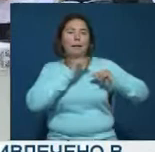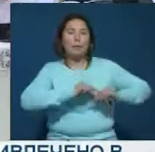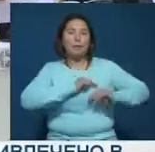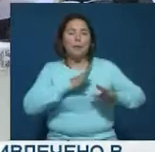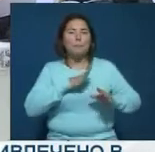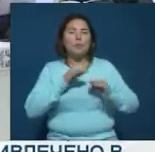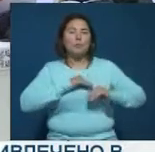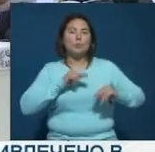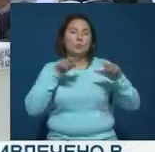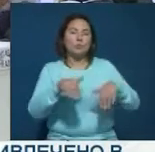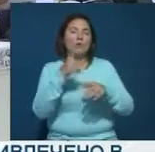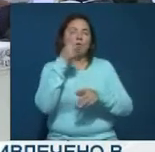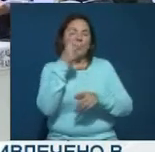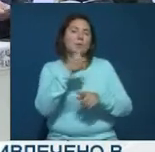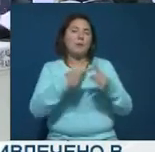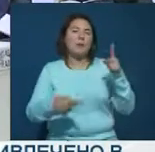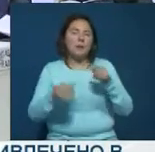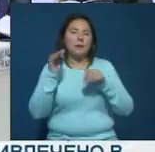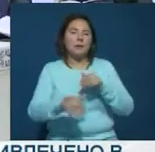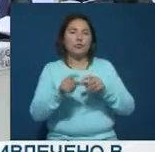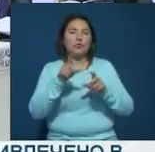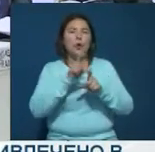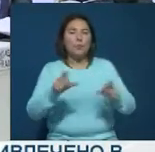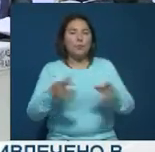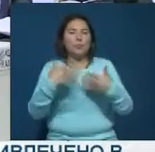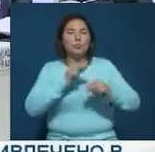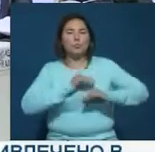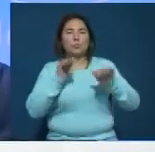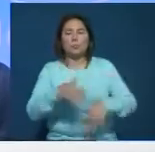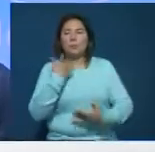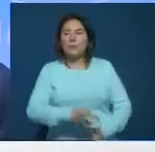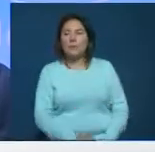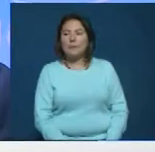были почти 2,5 тысячи соискателей.